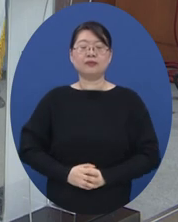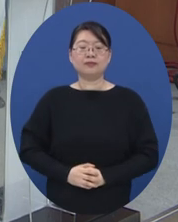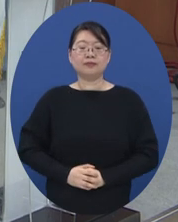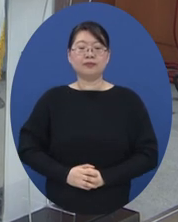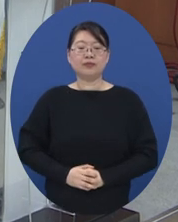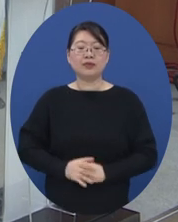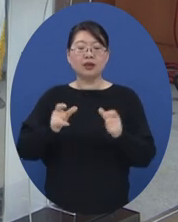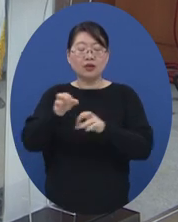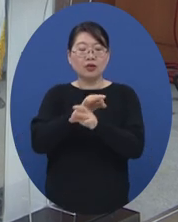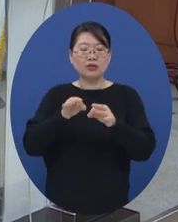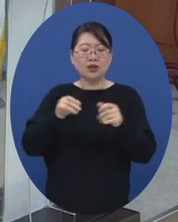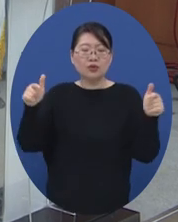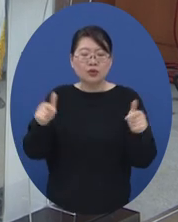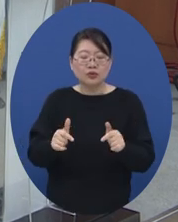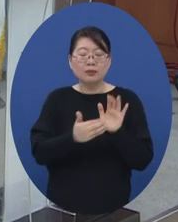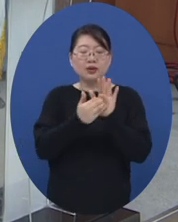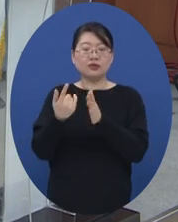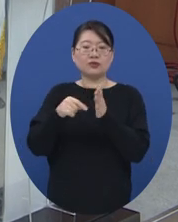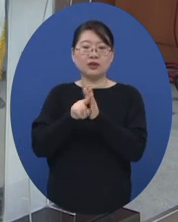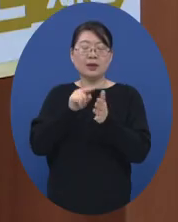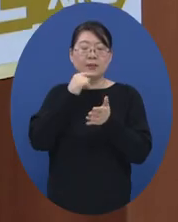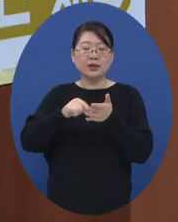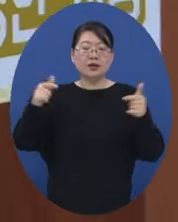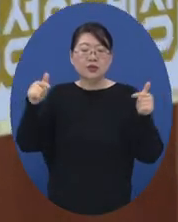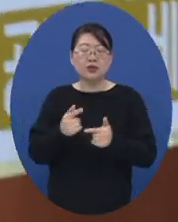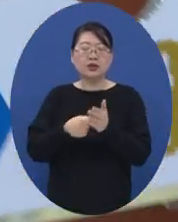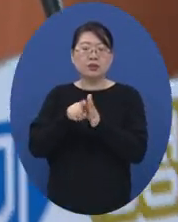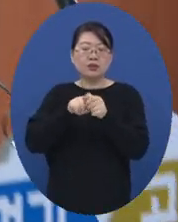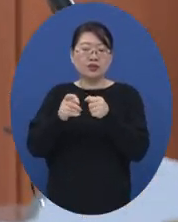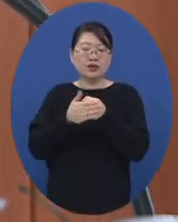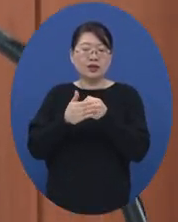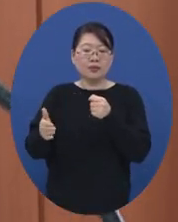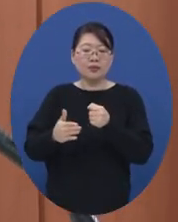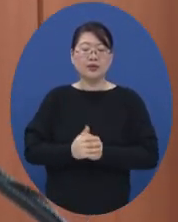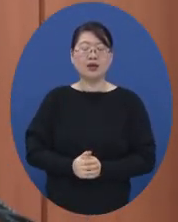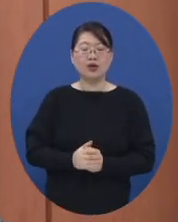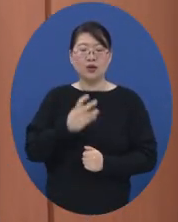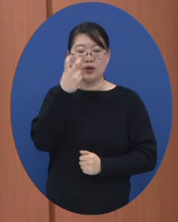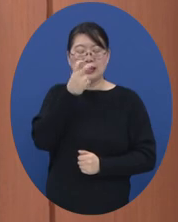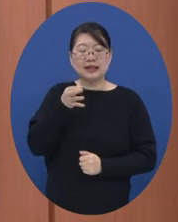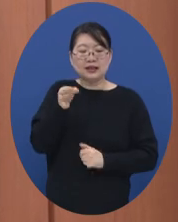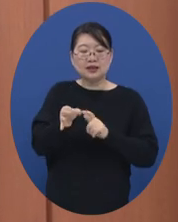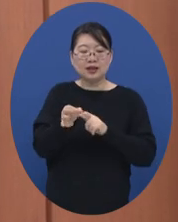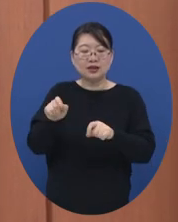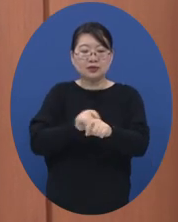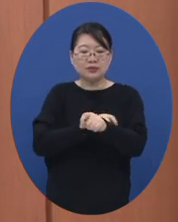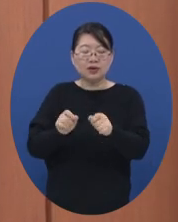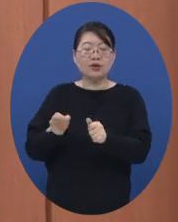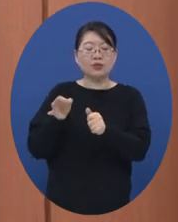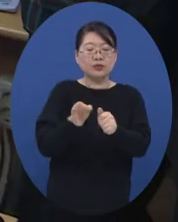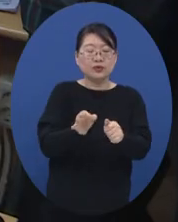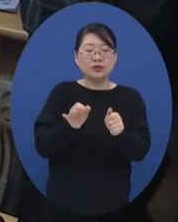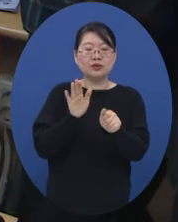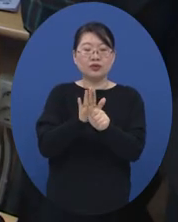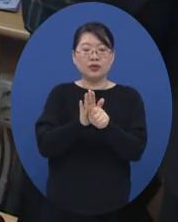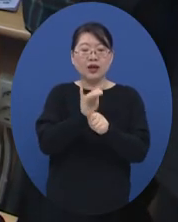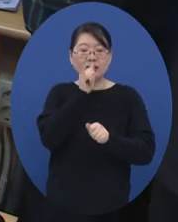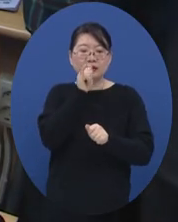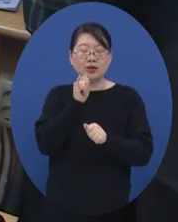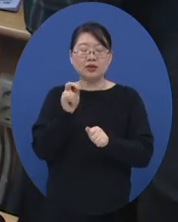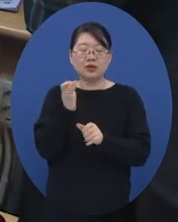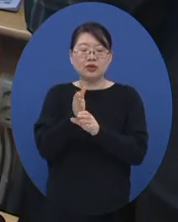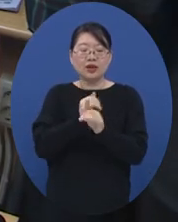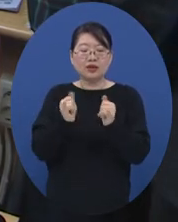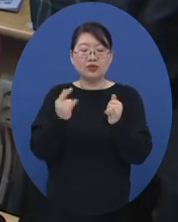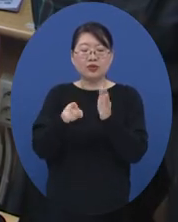특히 지역경제 위축을 방지하고 피해를 최소화하고자 재난관리기금과 특별조정교부금을 지원하고 지역